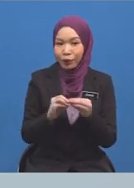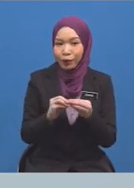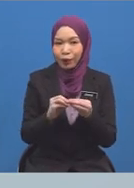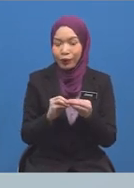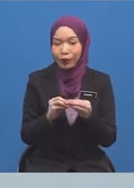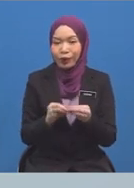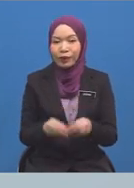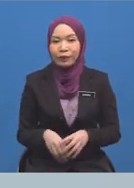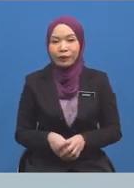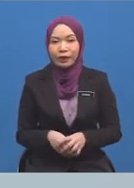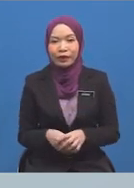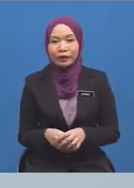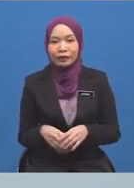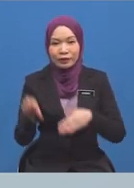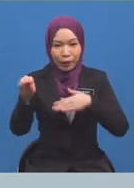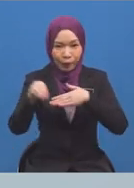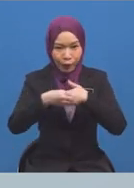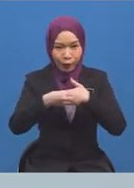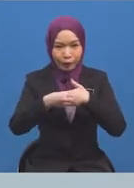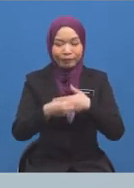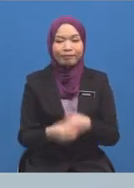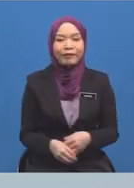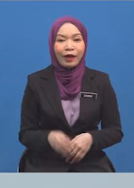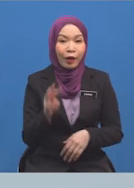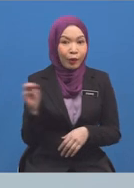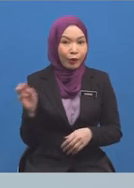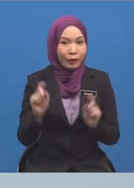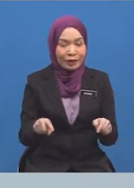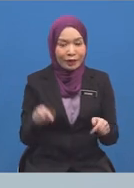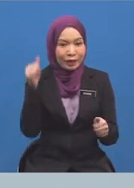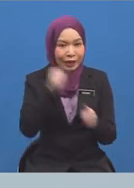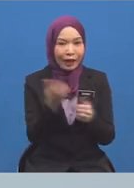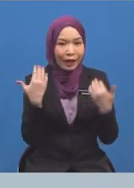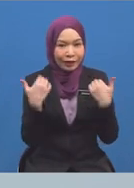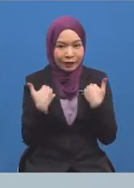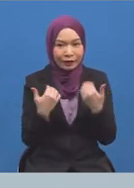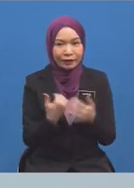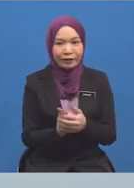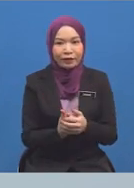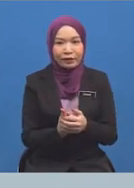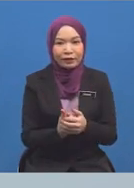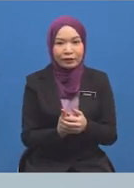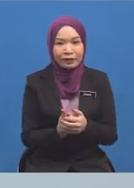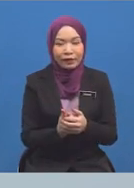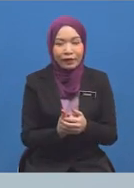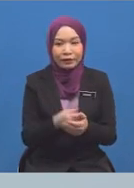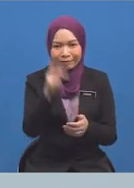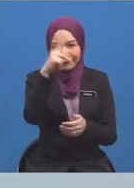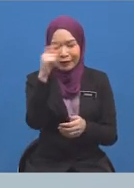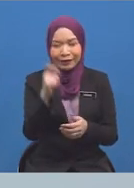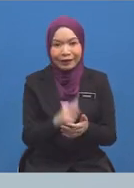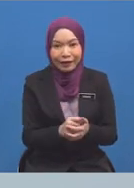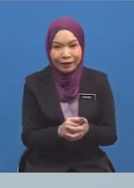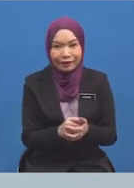tapi murid-murid keingat ada berkaitan antara pecahan tak wajah dan no